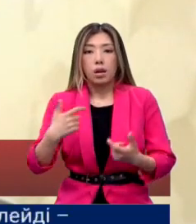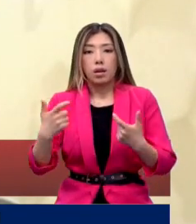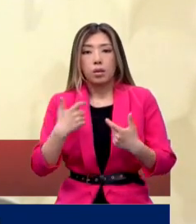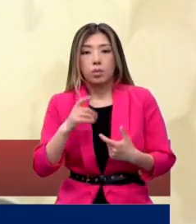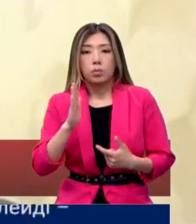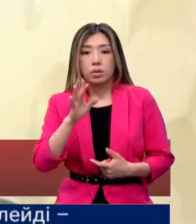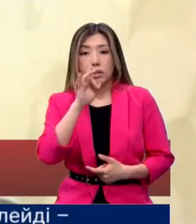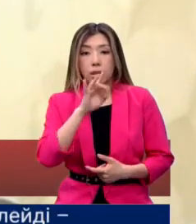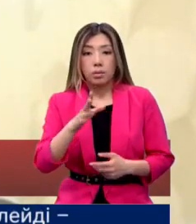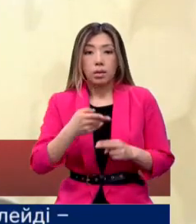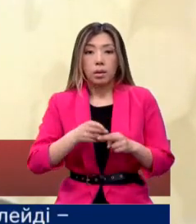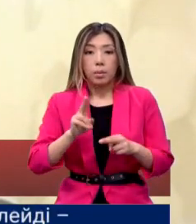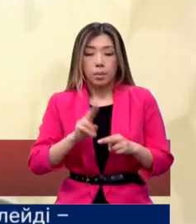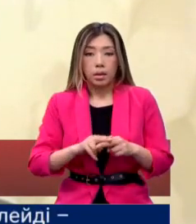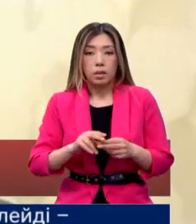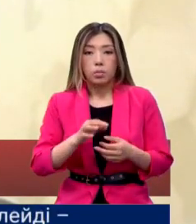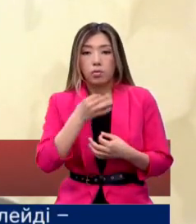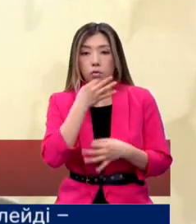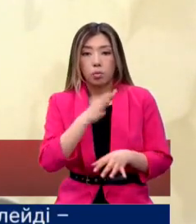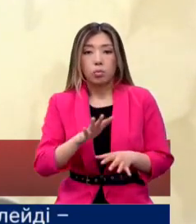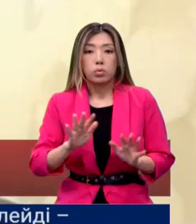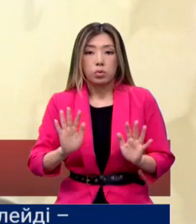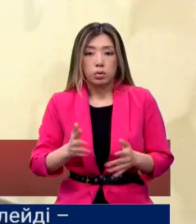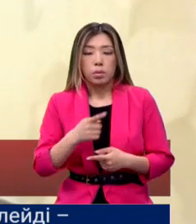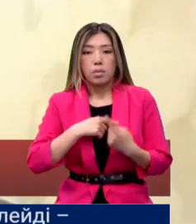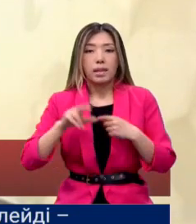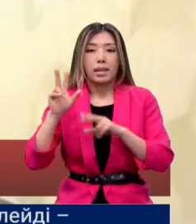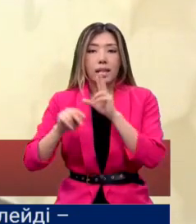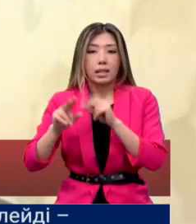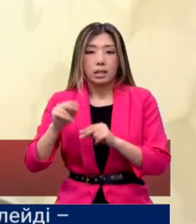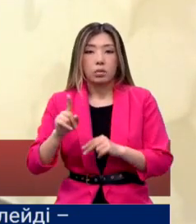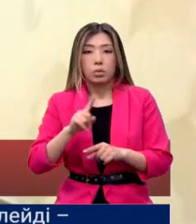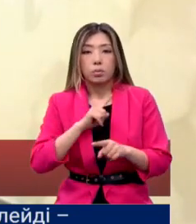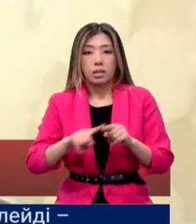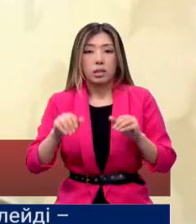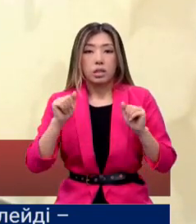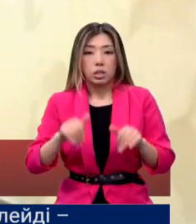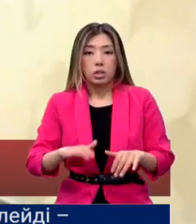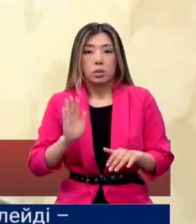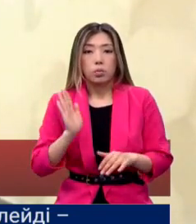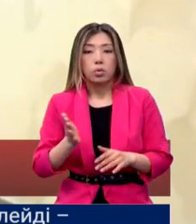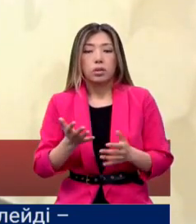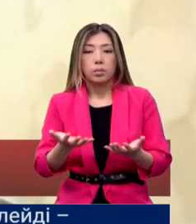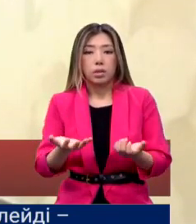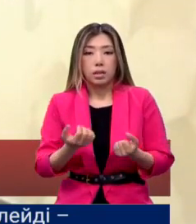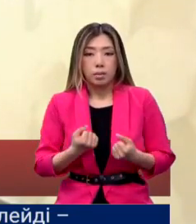чего. Однако, в любом случае, мы надеемся, что оперативные решения будут приниматься,